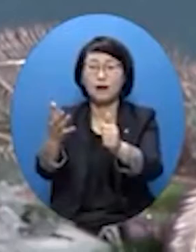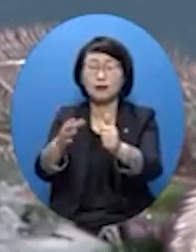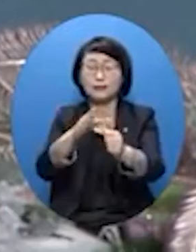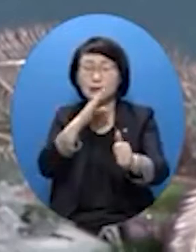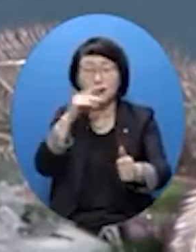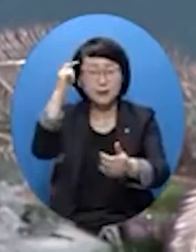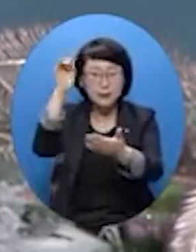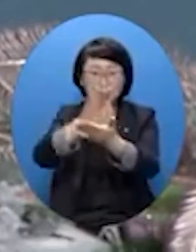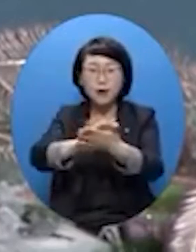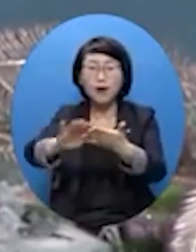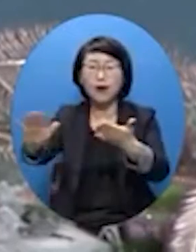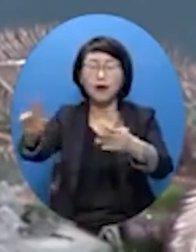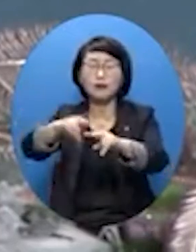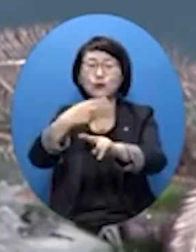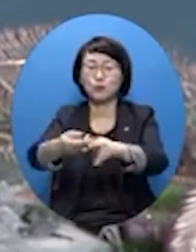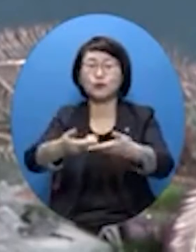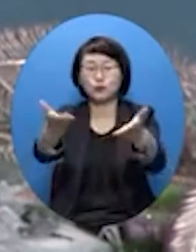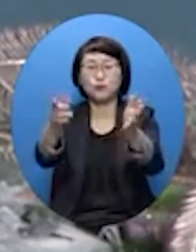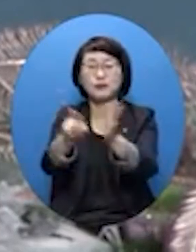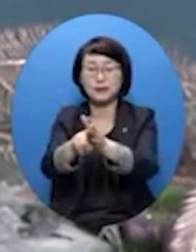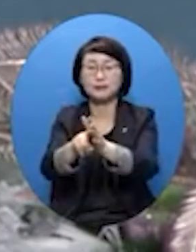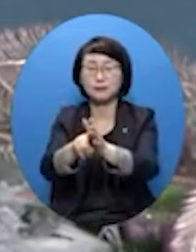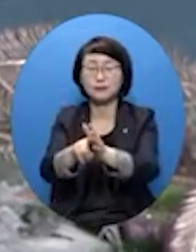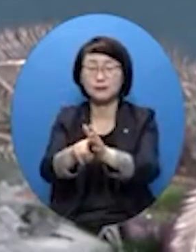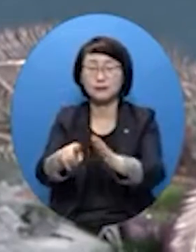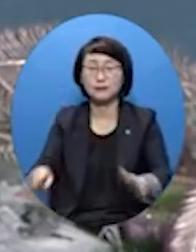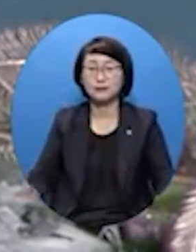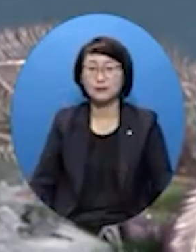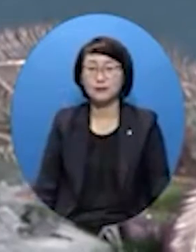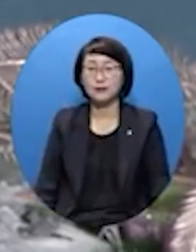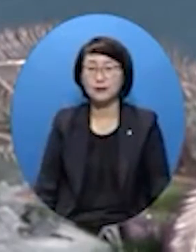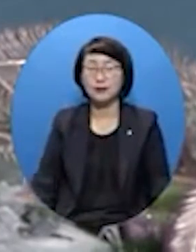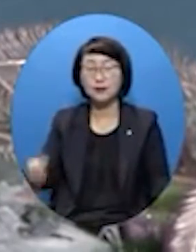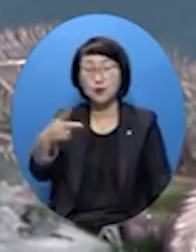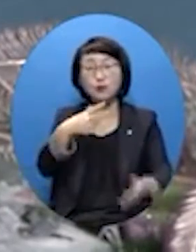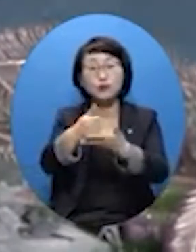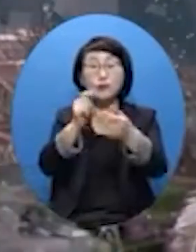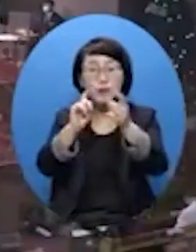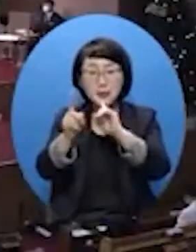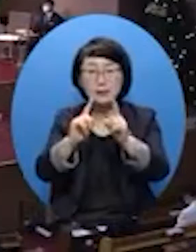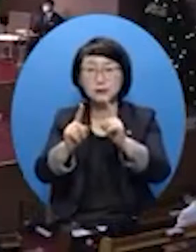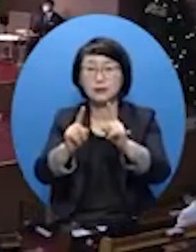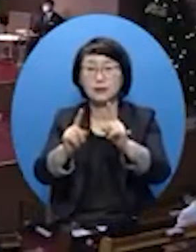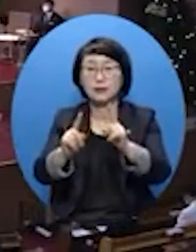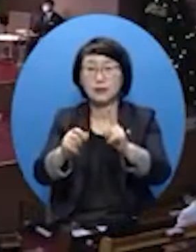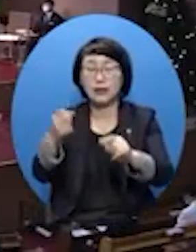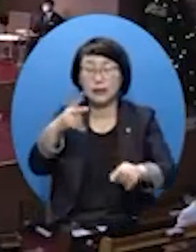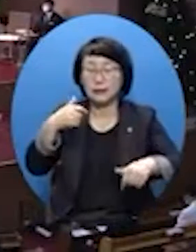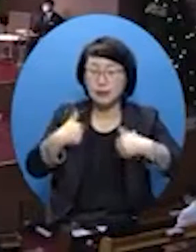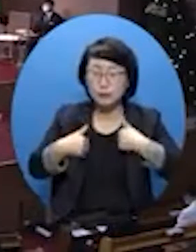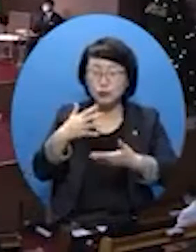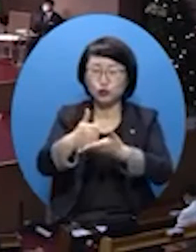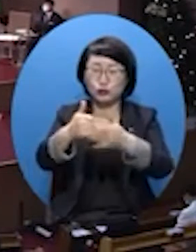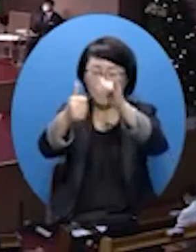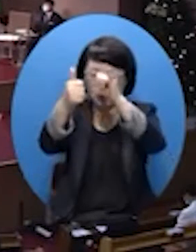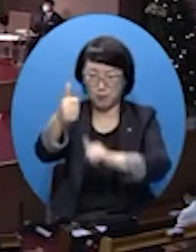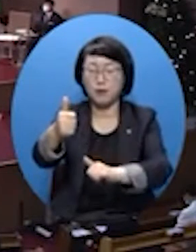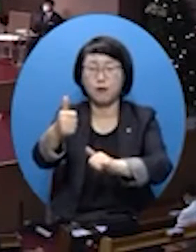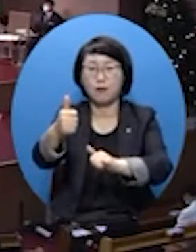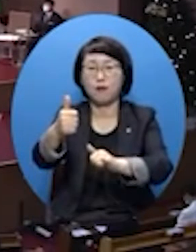참된 평안함을 선물로 주실 것입니다. 그리고 주님 말씀하시기를 다시 기쁨으로 주님을 섬기게 될